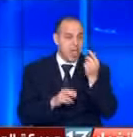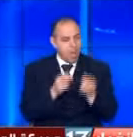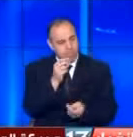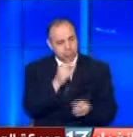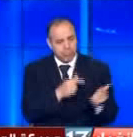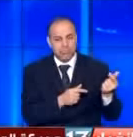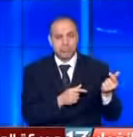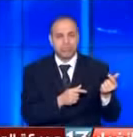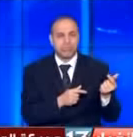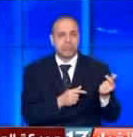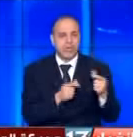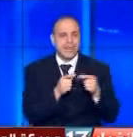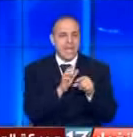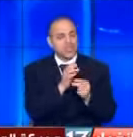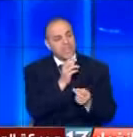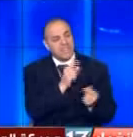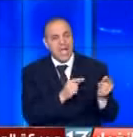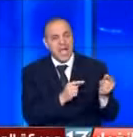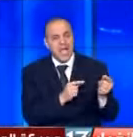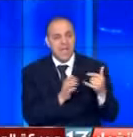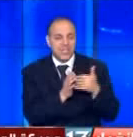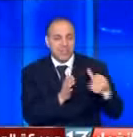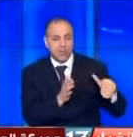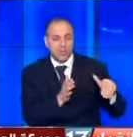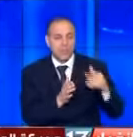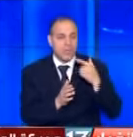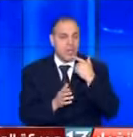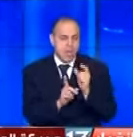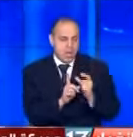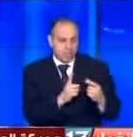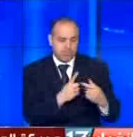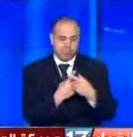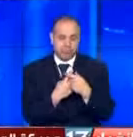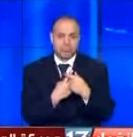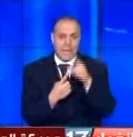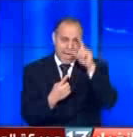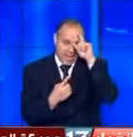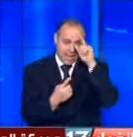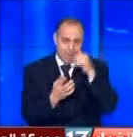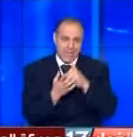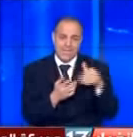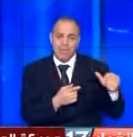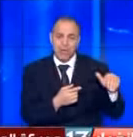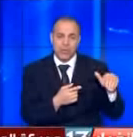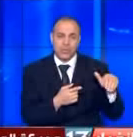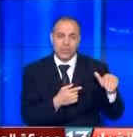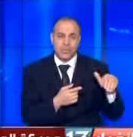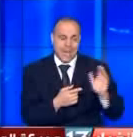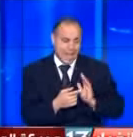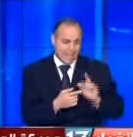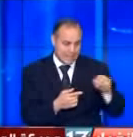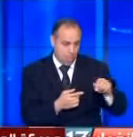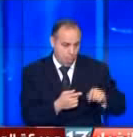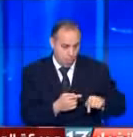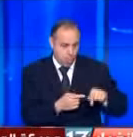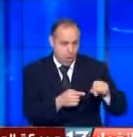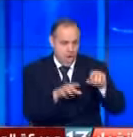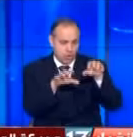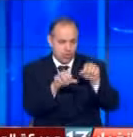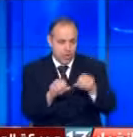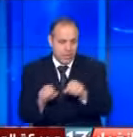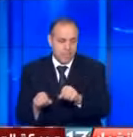عامة لقادة الميدانيين. هذا وأكد مسؤول بالبنتاغون أنه تجري حاليا مطاردة البغدادي من قبل جماعات ليست